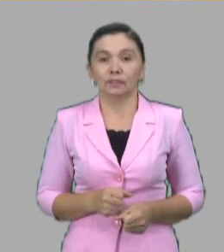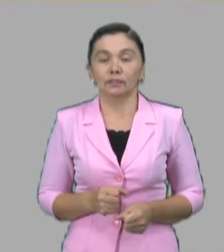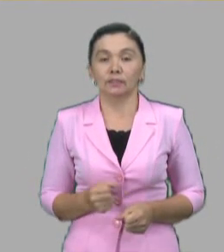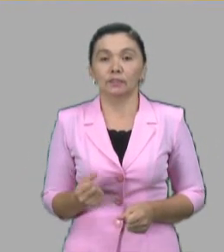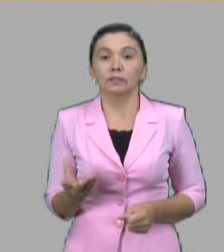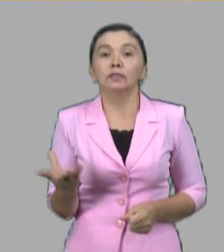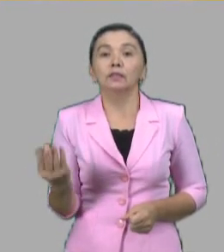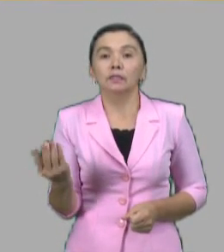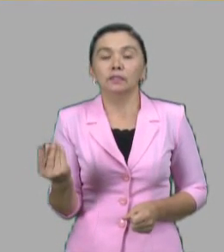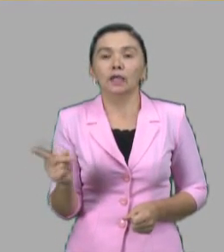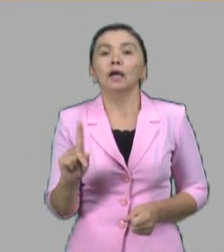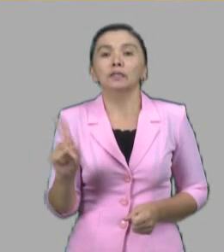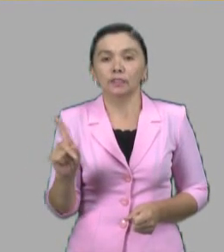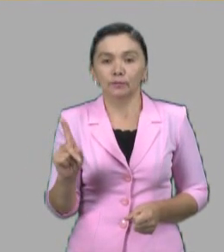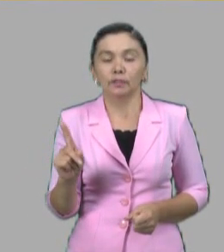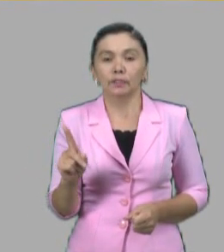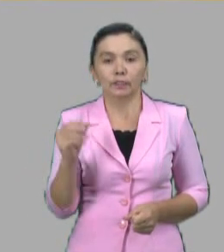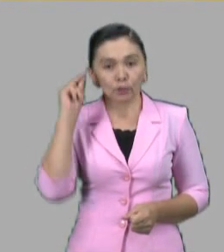Дагы эмнелерге үйрөндүк?